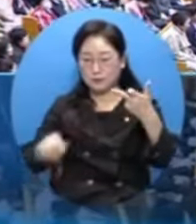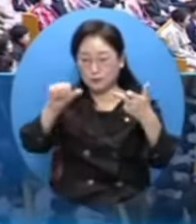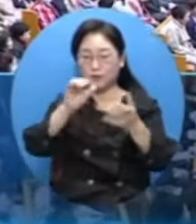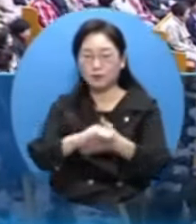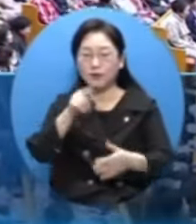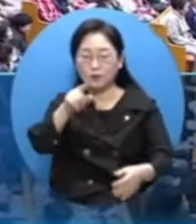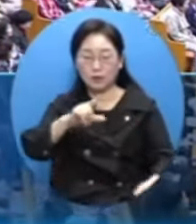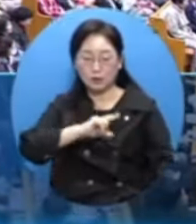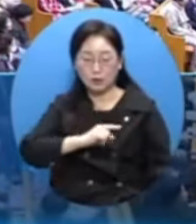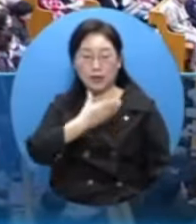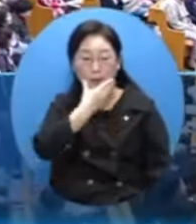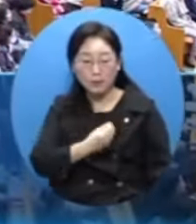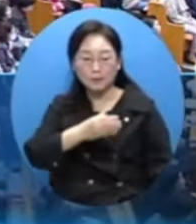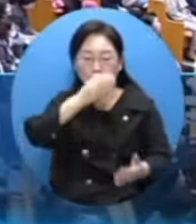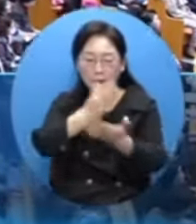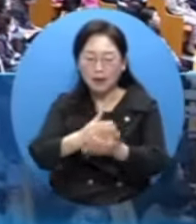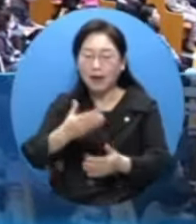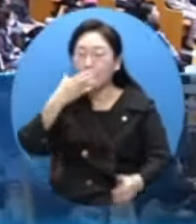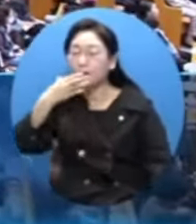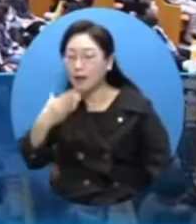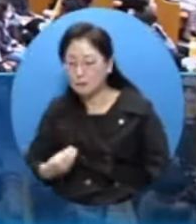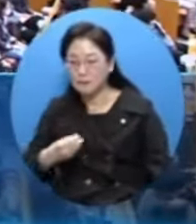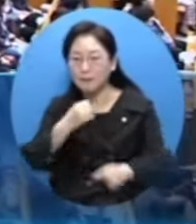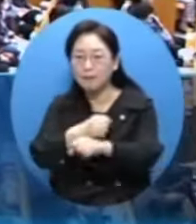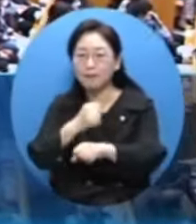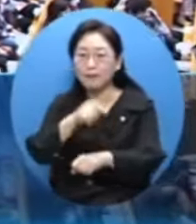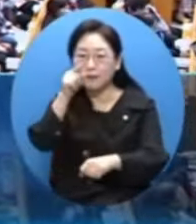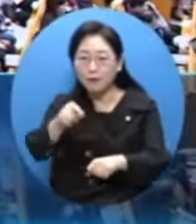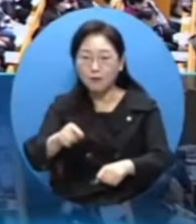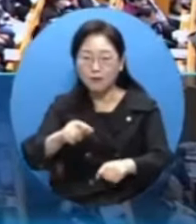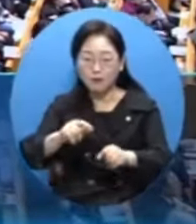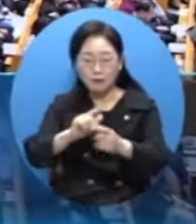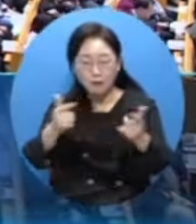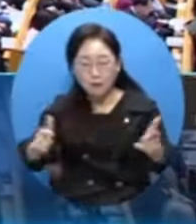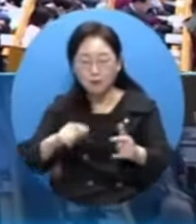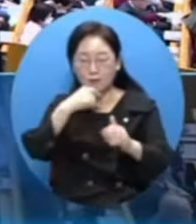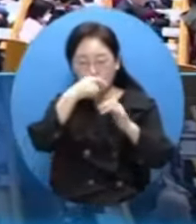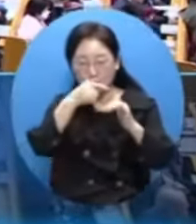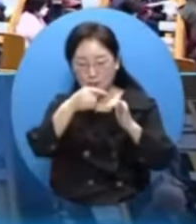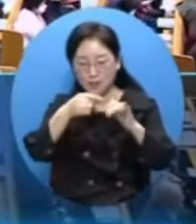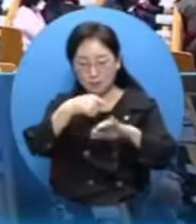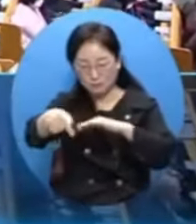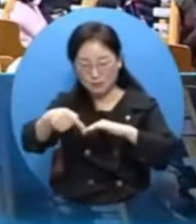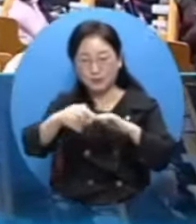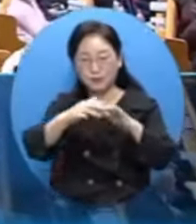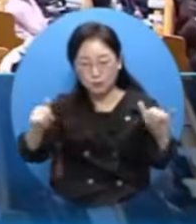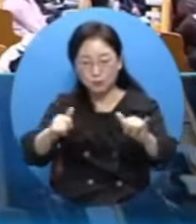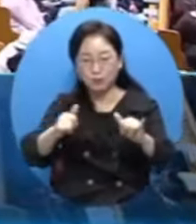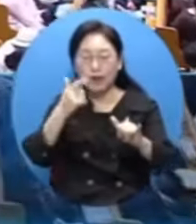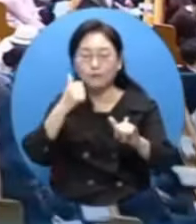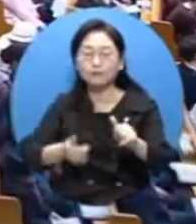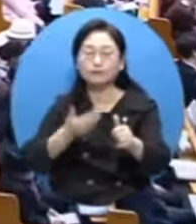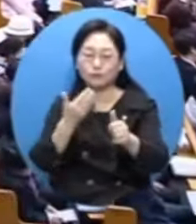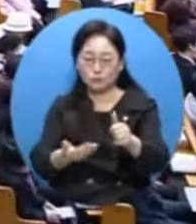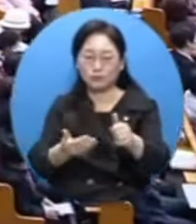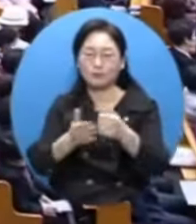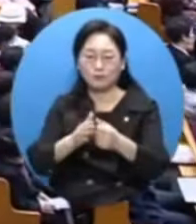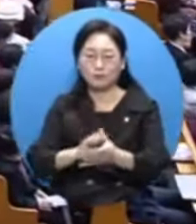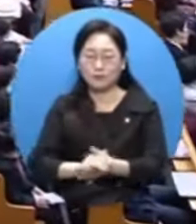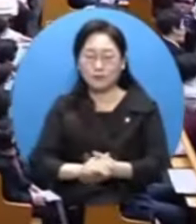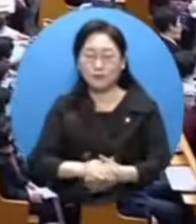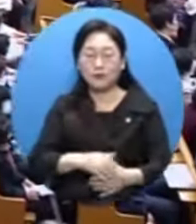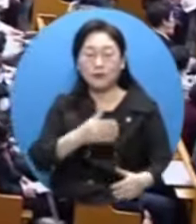아브라함이라 하지 아니하고 아브라함이라 하리니 이는 내가 너를 여러 민족의 아버지가 되게 함이니라.